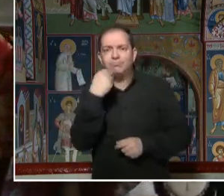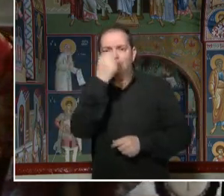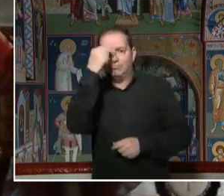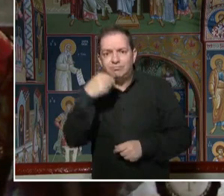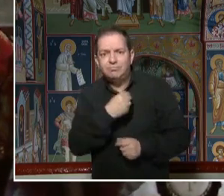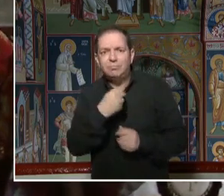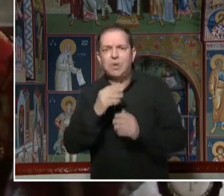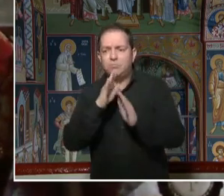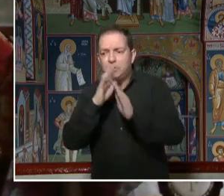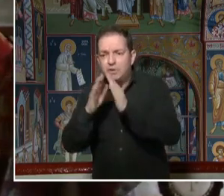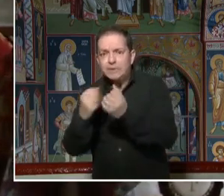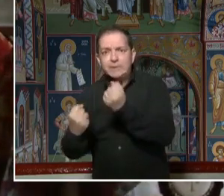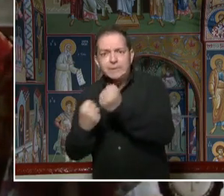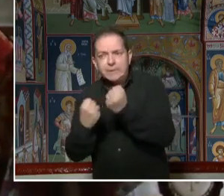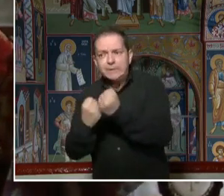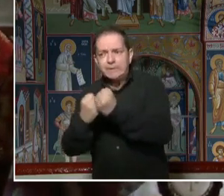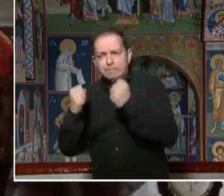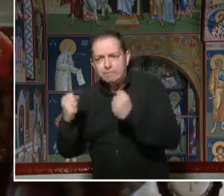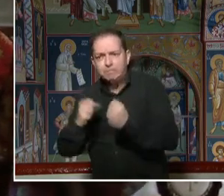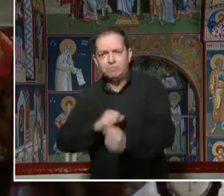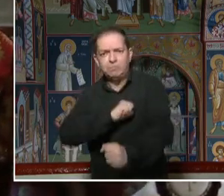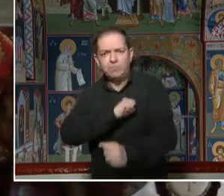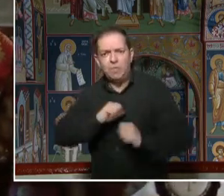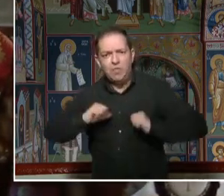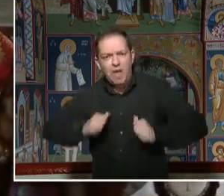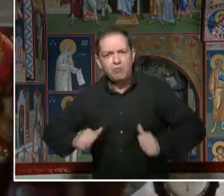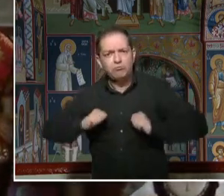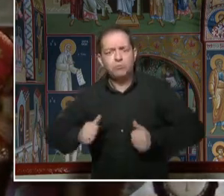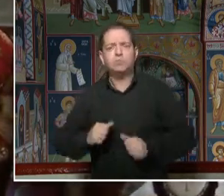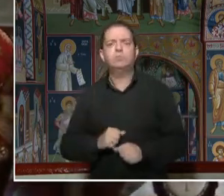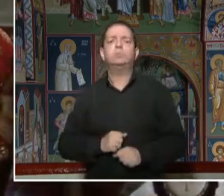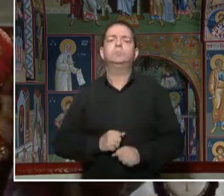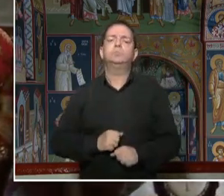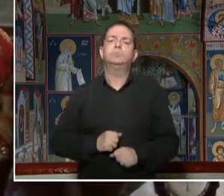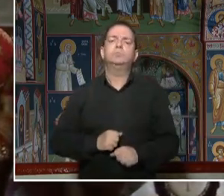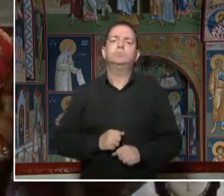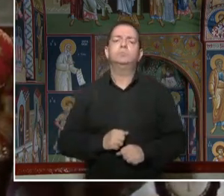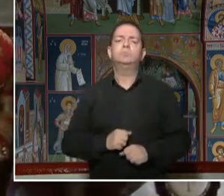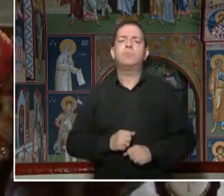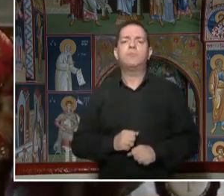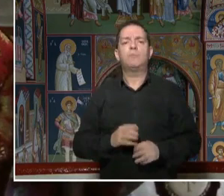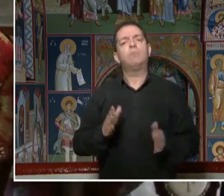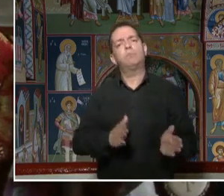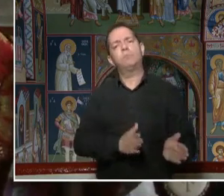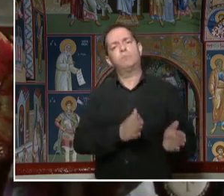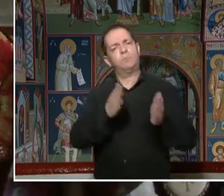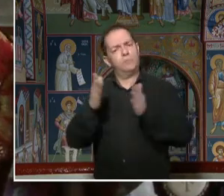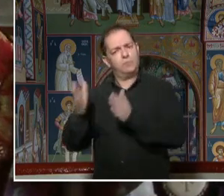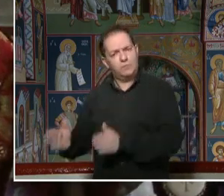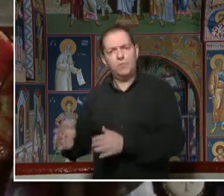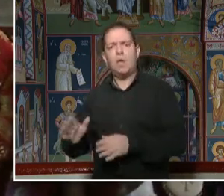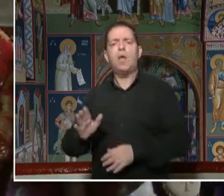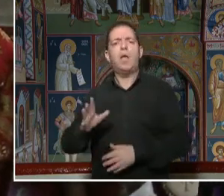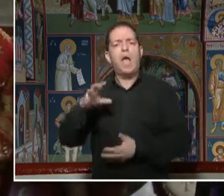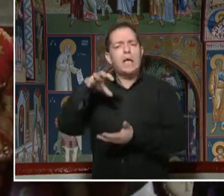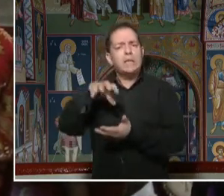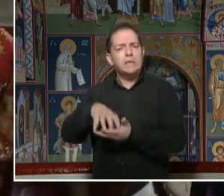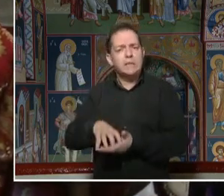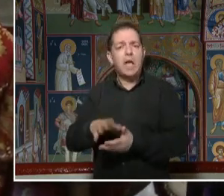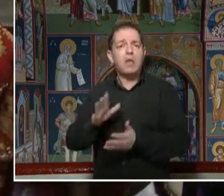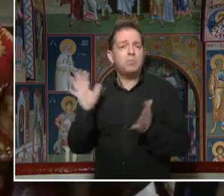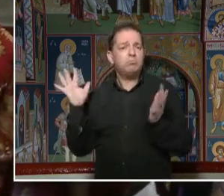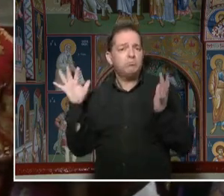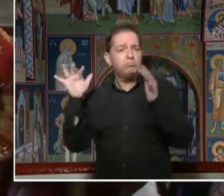αμυνωμένους, ενώ οι πιστοί πόντιζαν τα δάπεδα των πιστιών του με τα δάκρυα